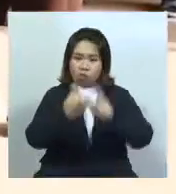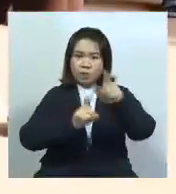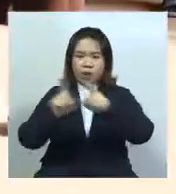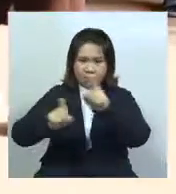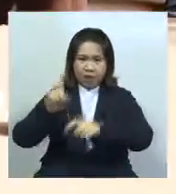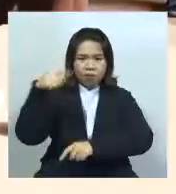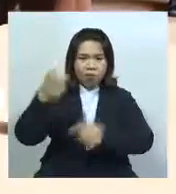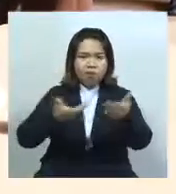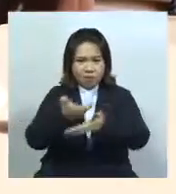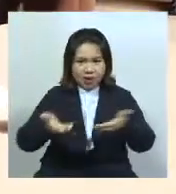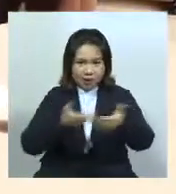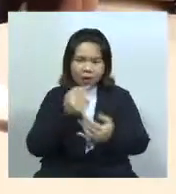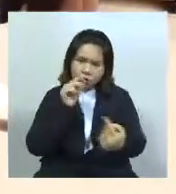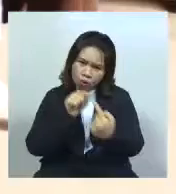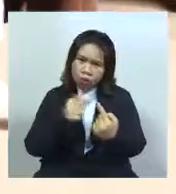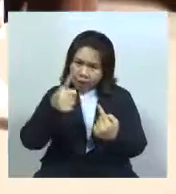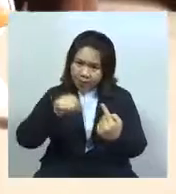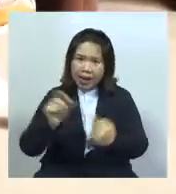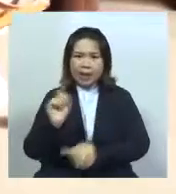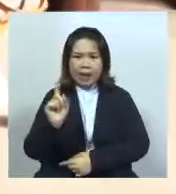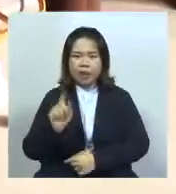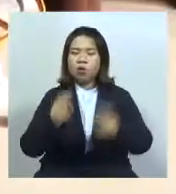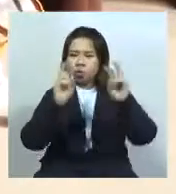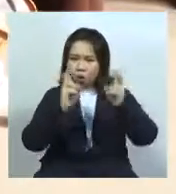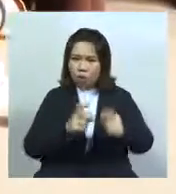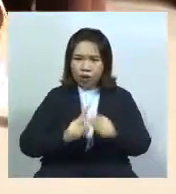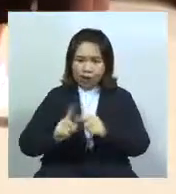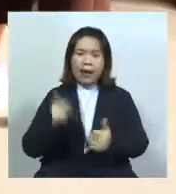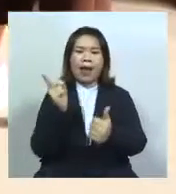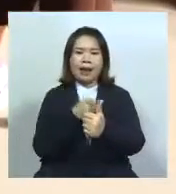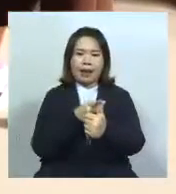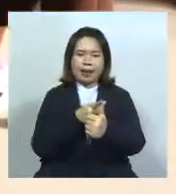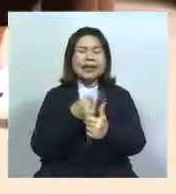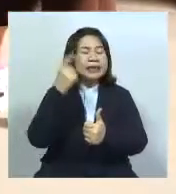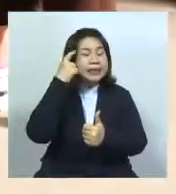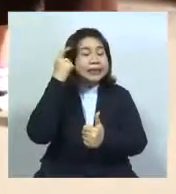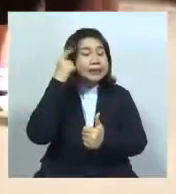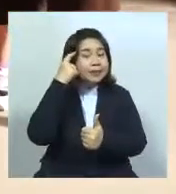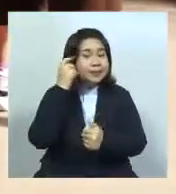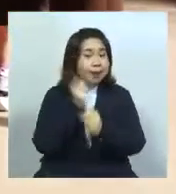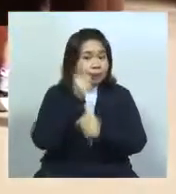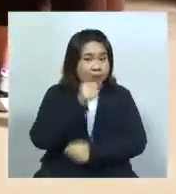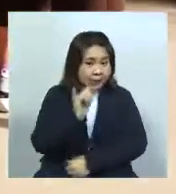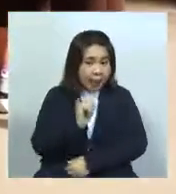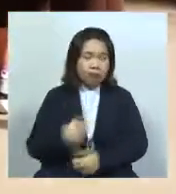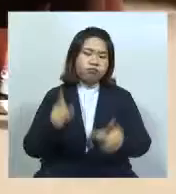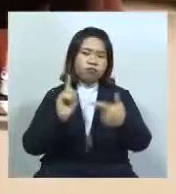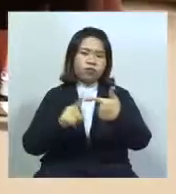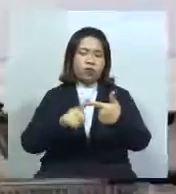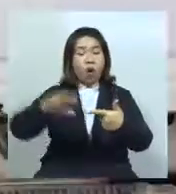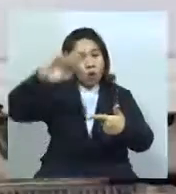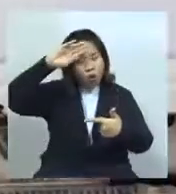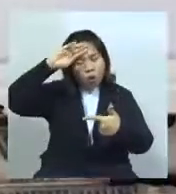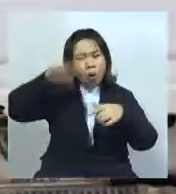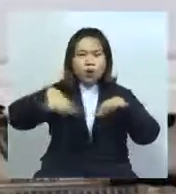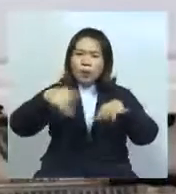านเพื่อพิจารณาถึงความเหมาะสมก่อนหลายประเด็นนะคะที่ท่านย้ำ1ยังเป็นเพียงแค่แนวคิด2ก็คือเป็นผู้ป่วย